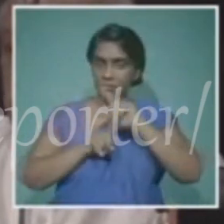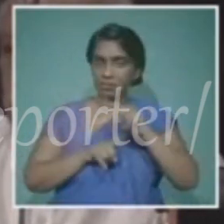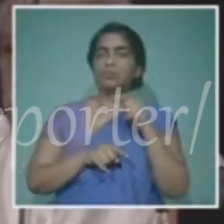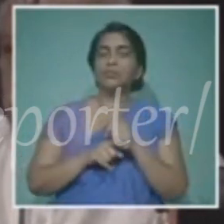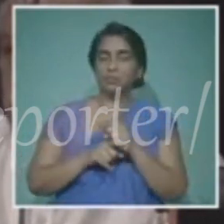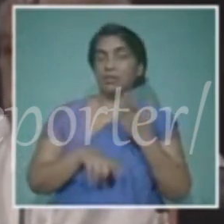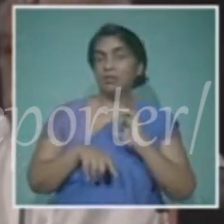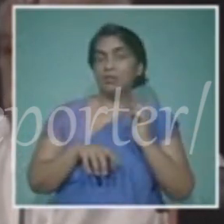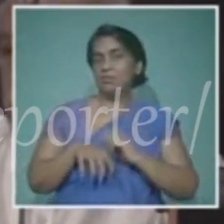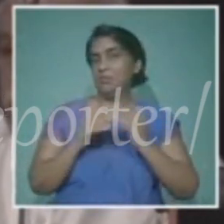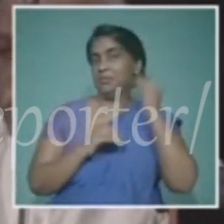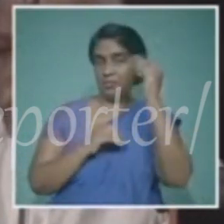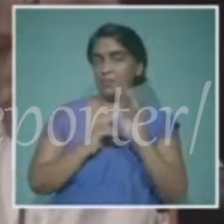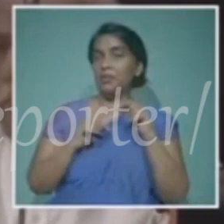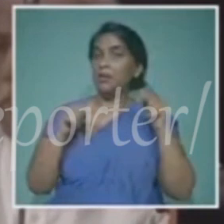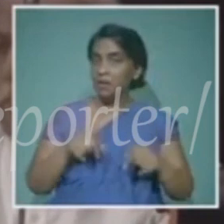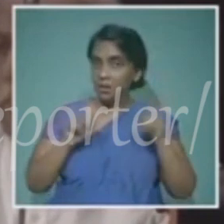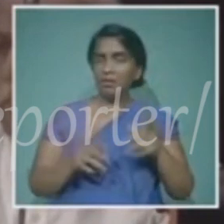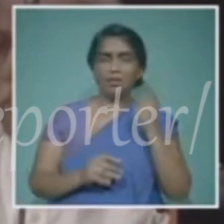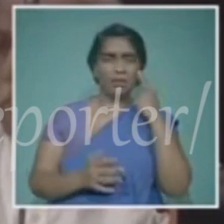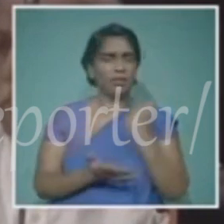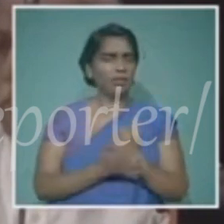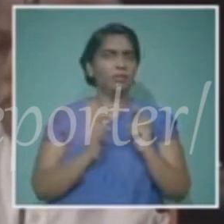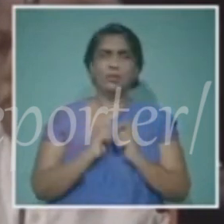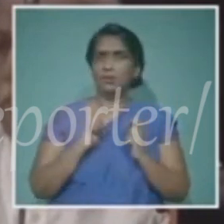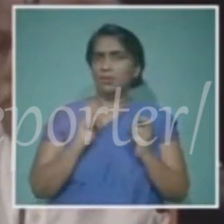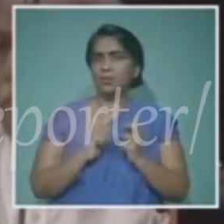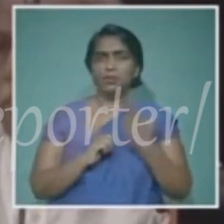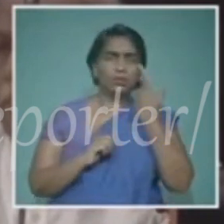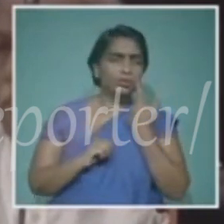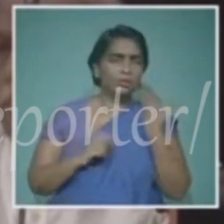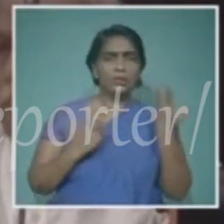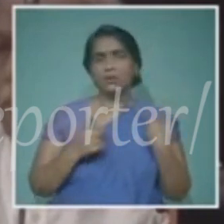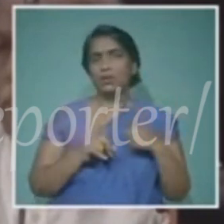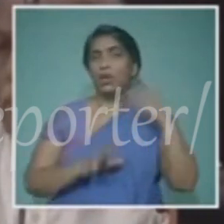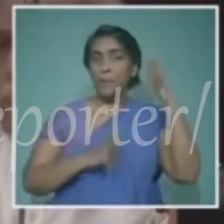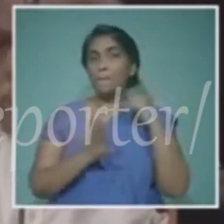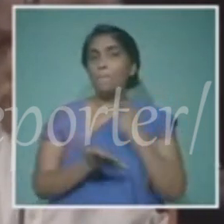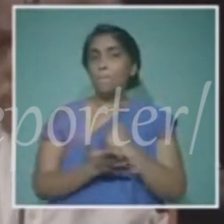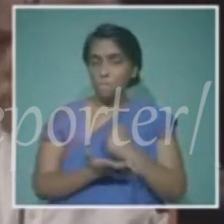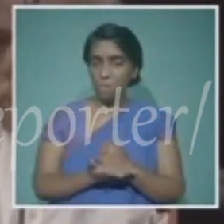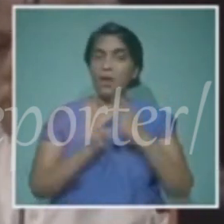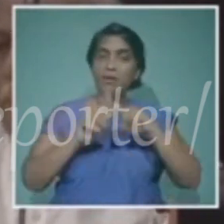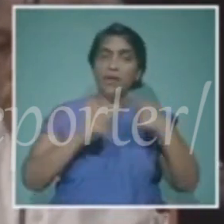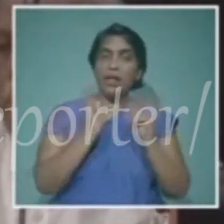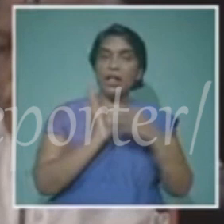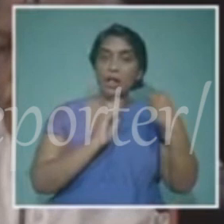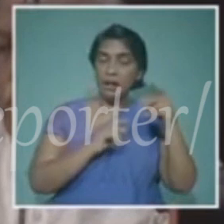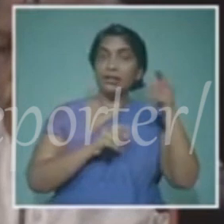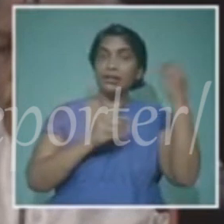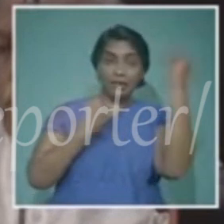වඩා කාලයක් යනවා. අද අපපත් වී සිටින ආර්ථික අසන්නභාවය නිසා ලෝක බැංකුව වෙනත් ණය දෙන ආයතන